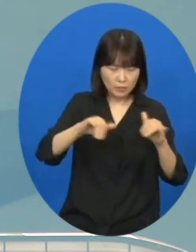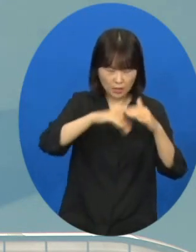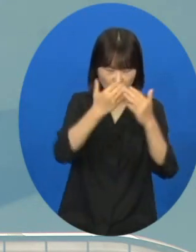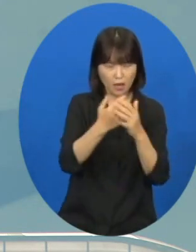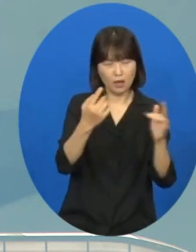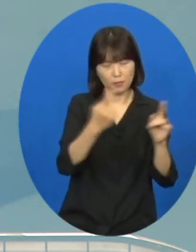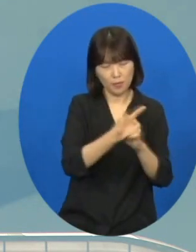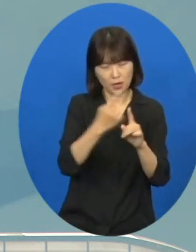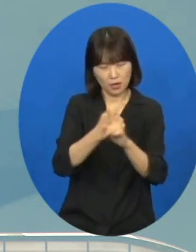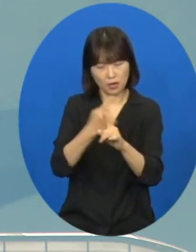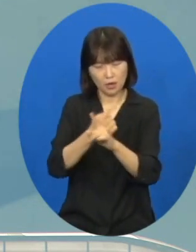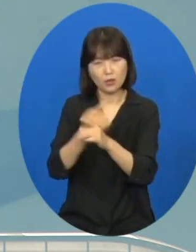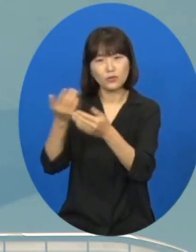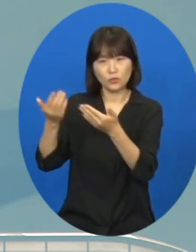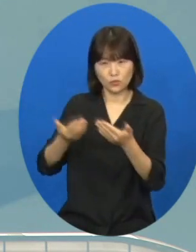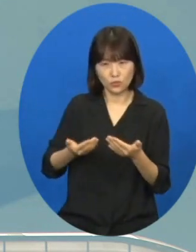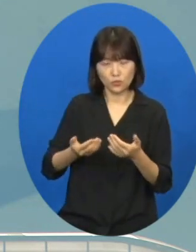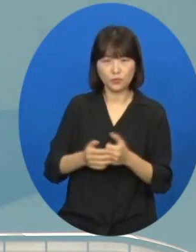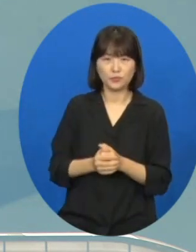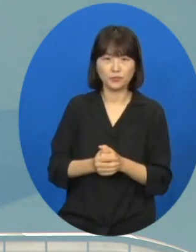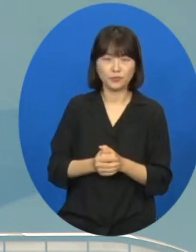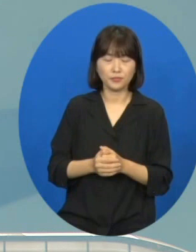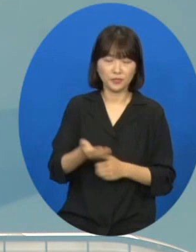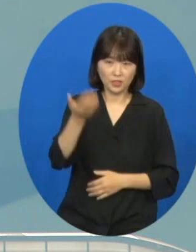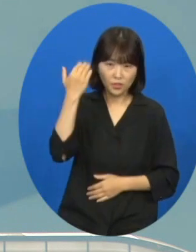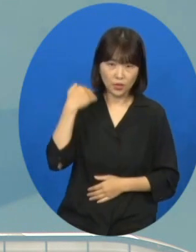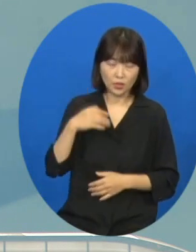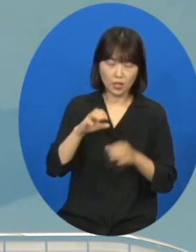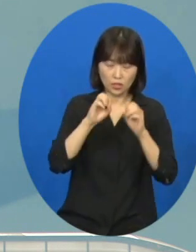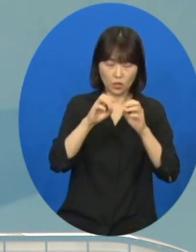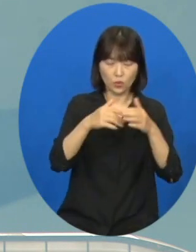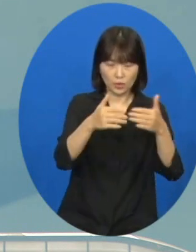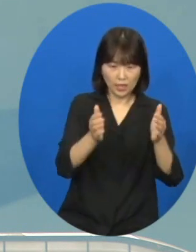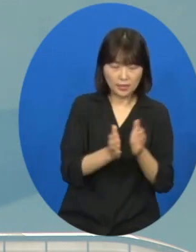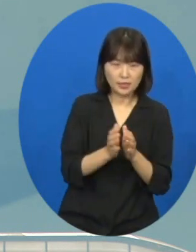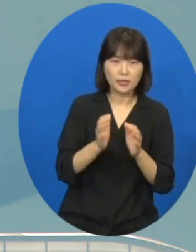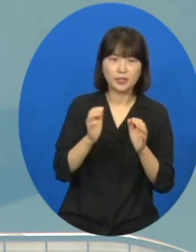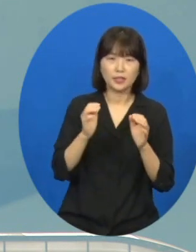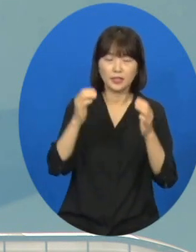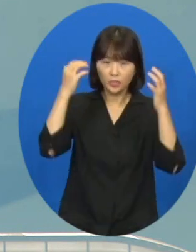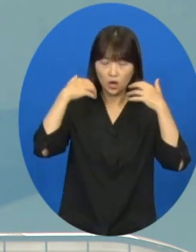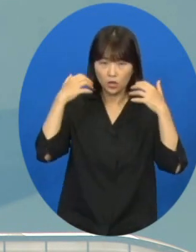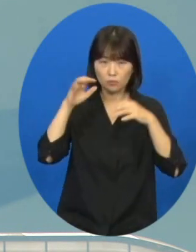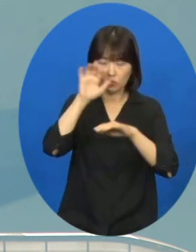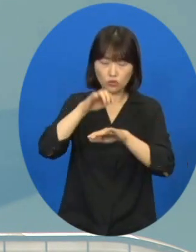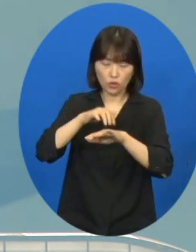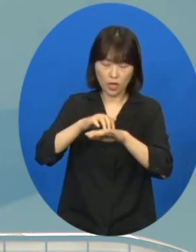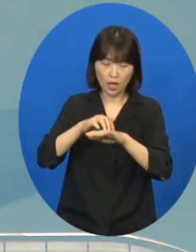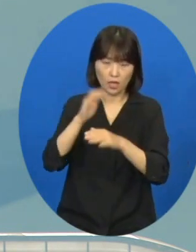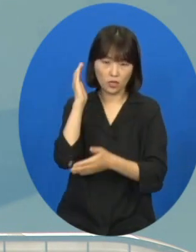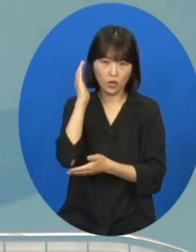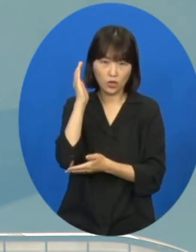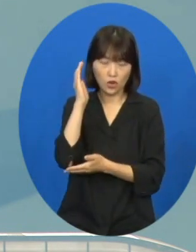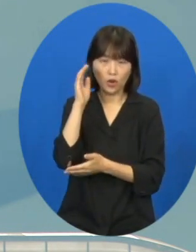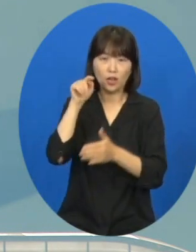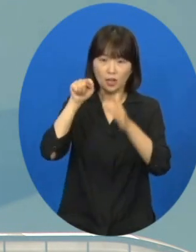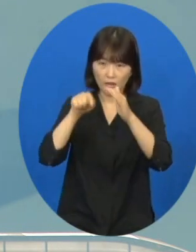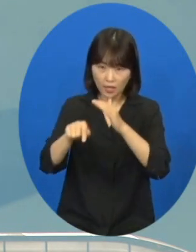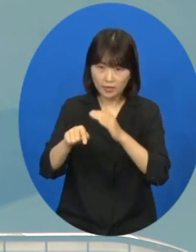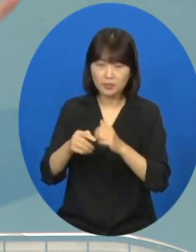바꾸세요. 한 번은 선교단체 여름 수련회에 말씀을 전하러 가서, 그리고